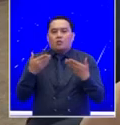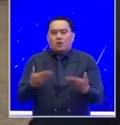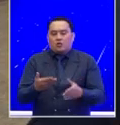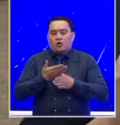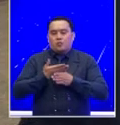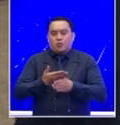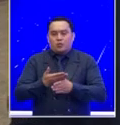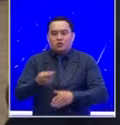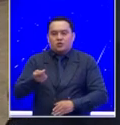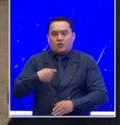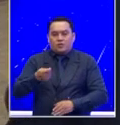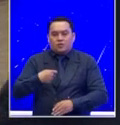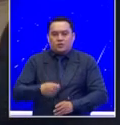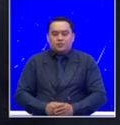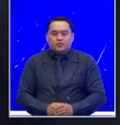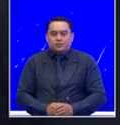получением социальной выплаты.